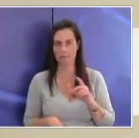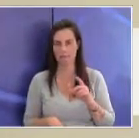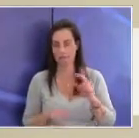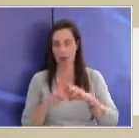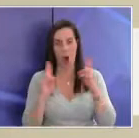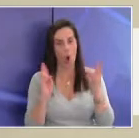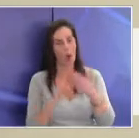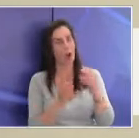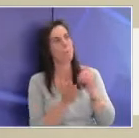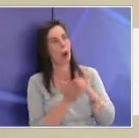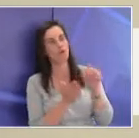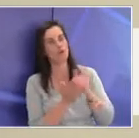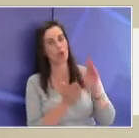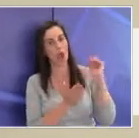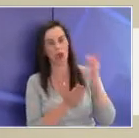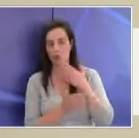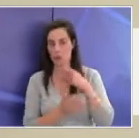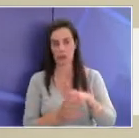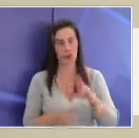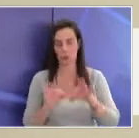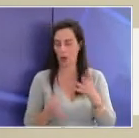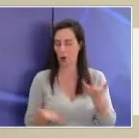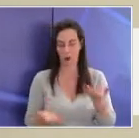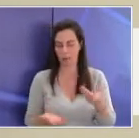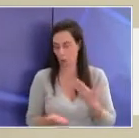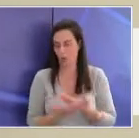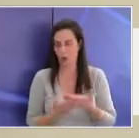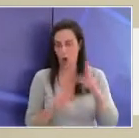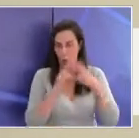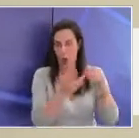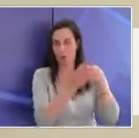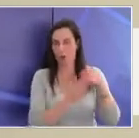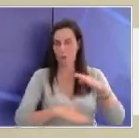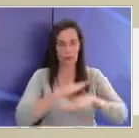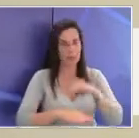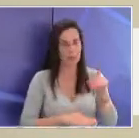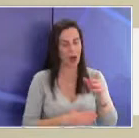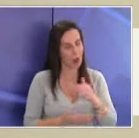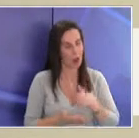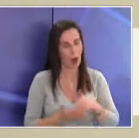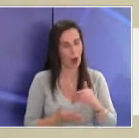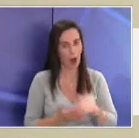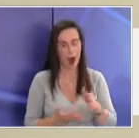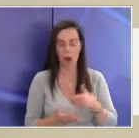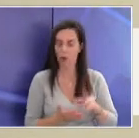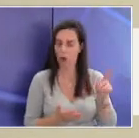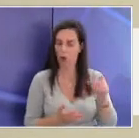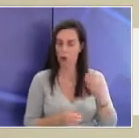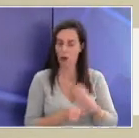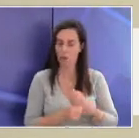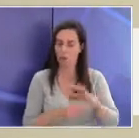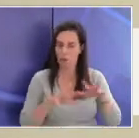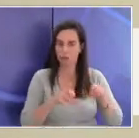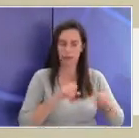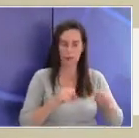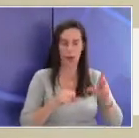ודורך במקום שבזמן שבישראל מתנהלת בחירות. זה עובדה. וחיזבאללה תמשיך להתחפר תחת כפרים בדרום